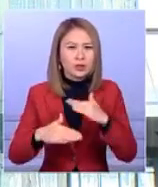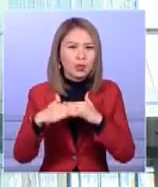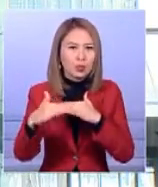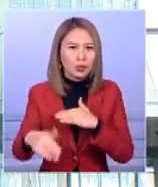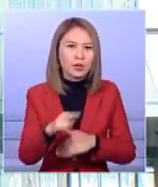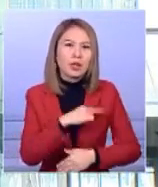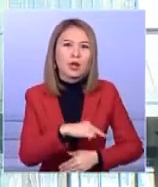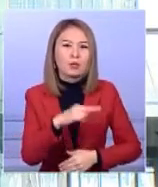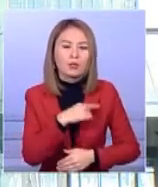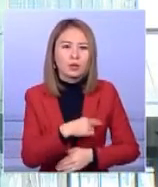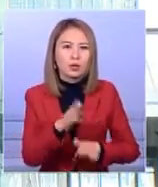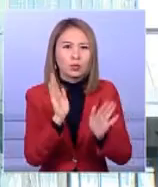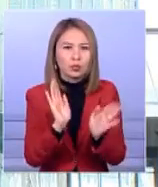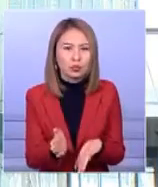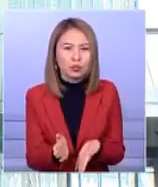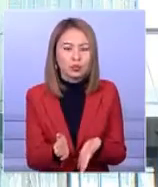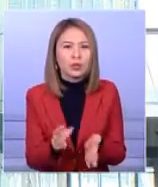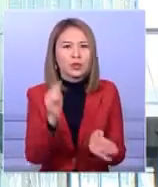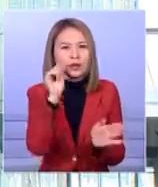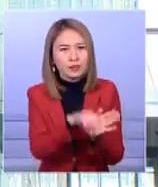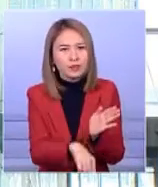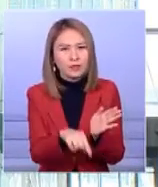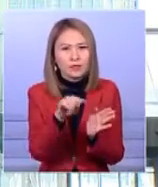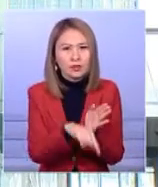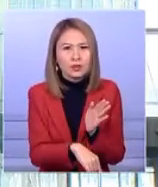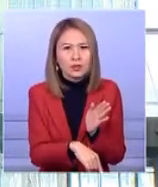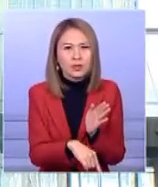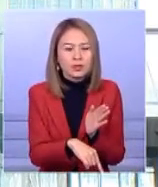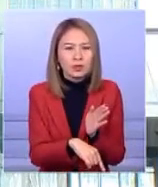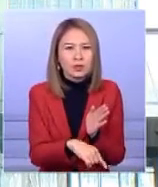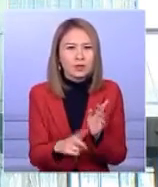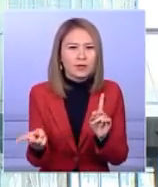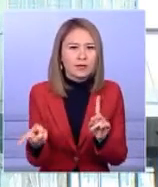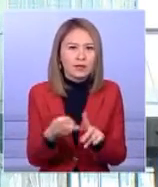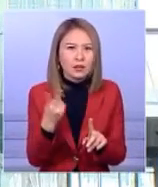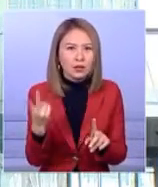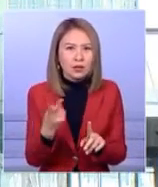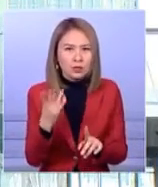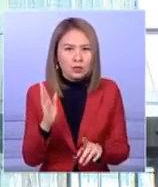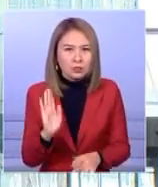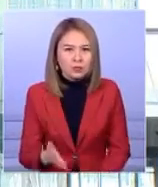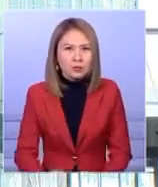жұмысқа шығамыз. Ішкі істер министрліктерімен бірге, және екінші деңгейлердегі банктармен бірге.